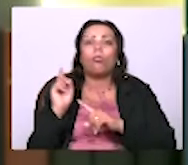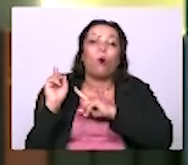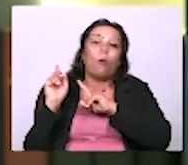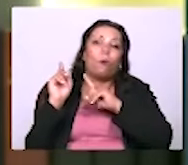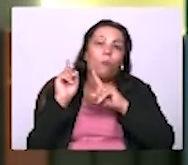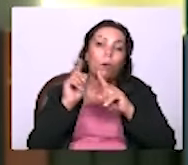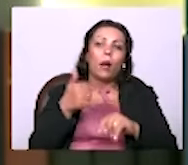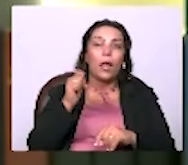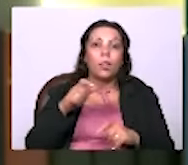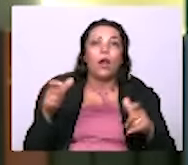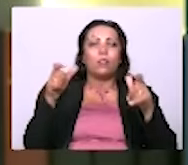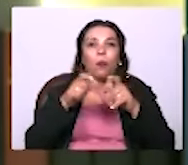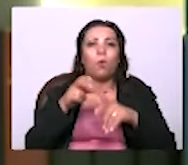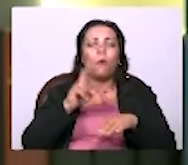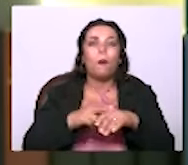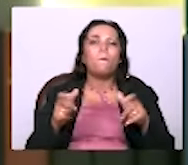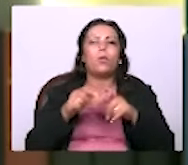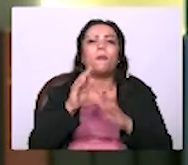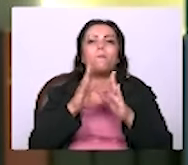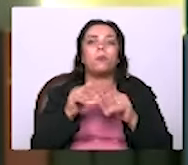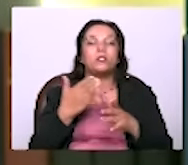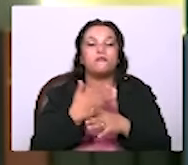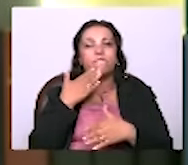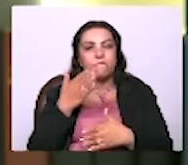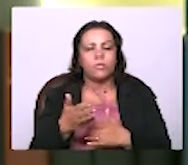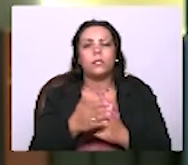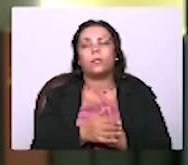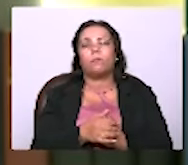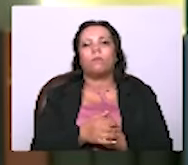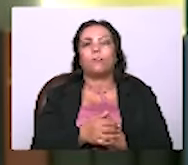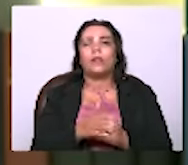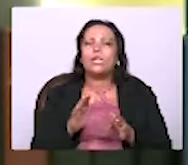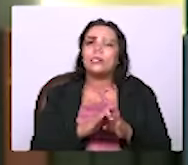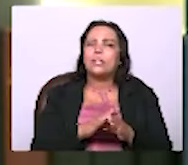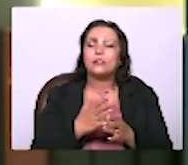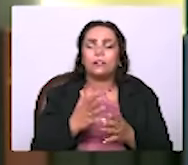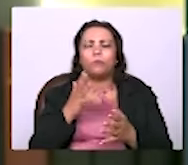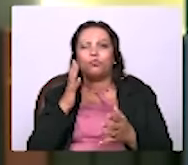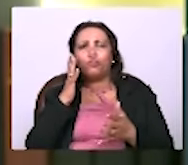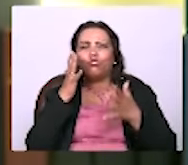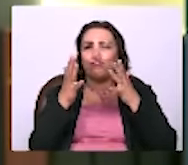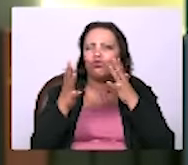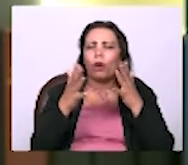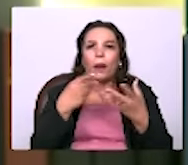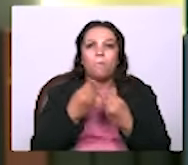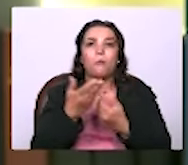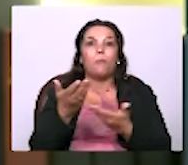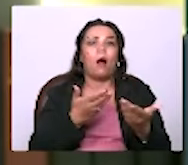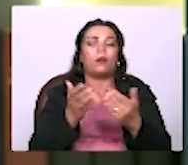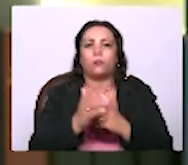كانت الدوله المجتمع المدني في مصر فيهم ا مشاعر شك متبادل او ارتياب متبادل الفتره